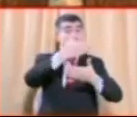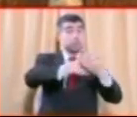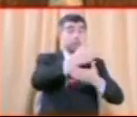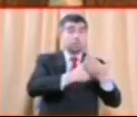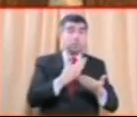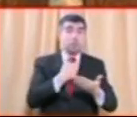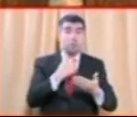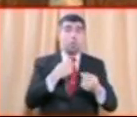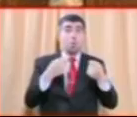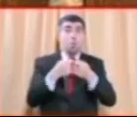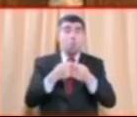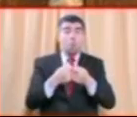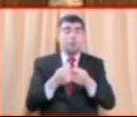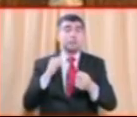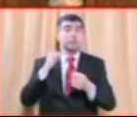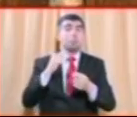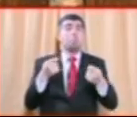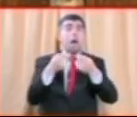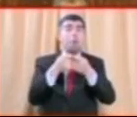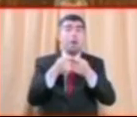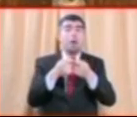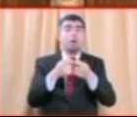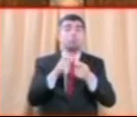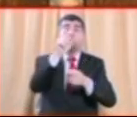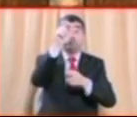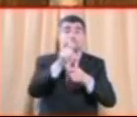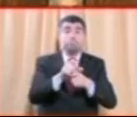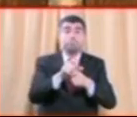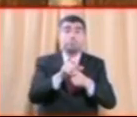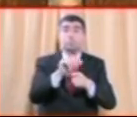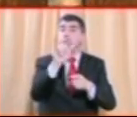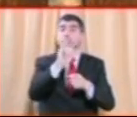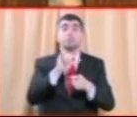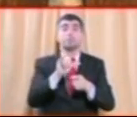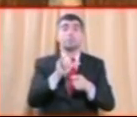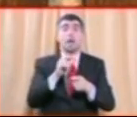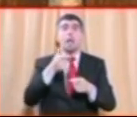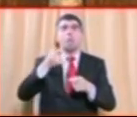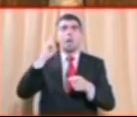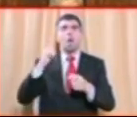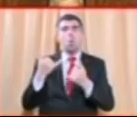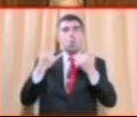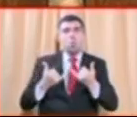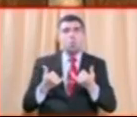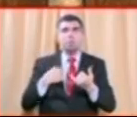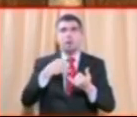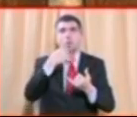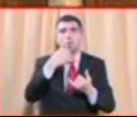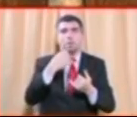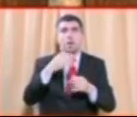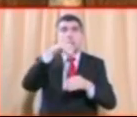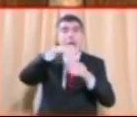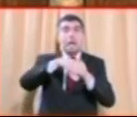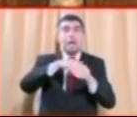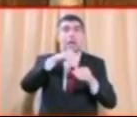وأن الوقائع وقعت والنائب ليس نائباً، أنا ما كنتذكرش عليه البارح واليوم، هو البارح واليوم راه نائب